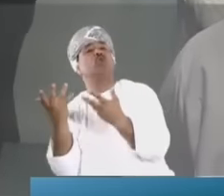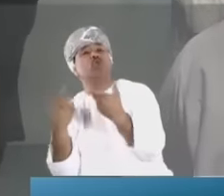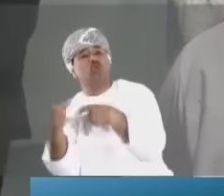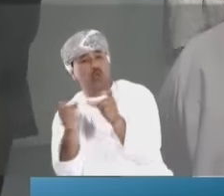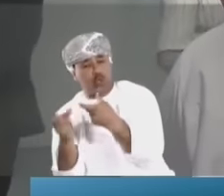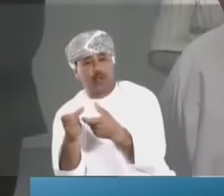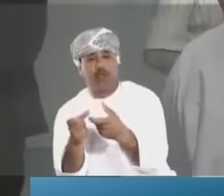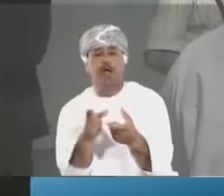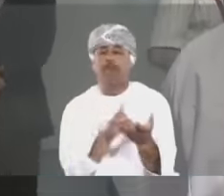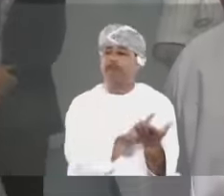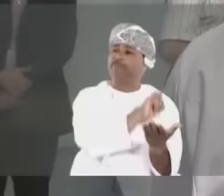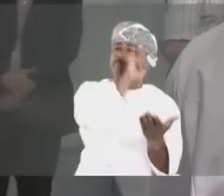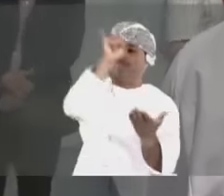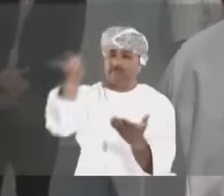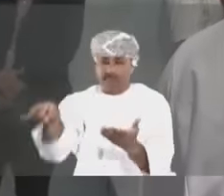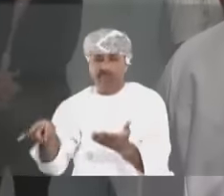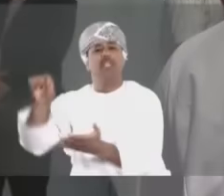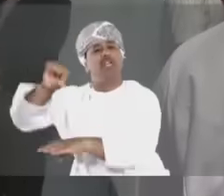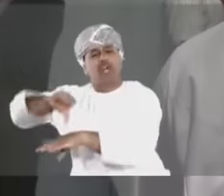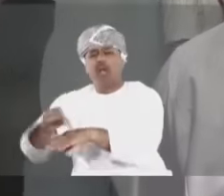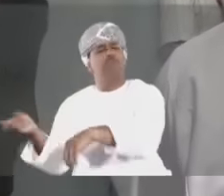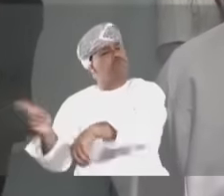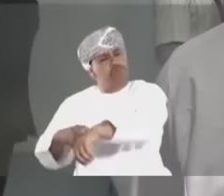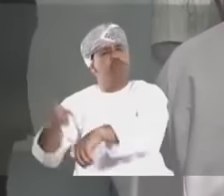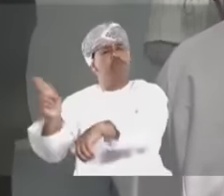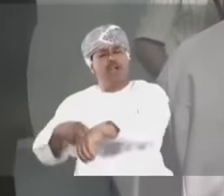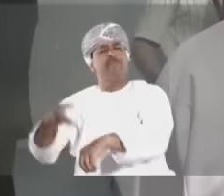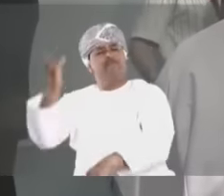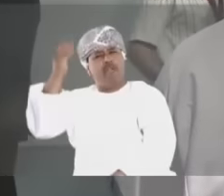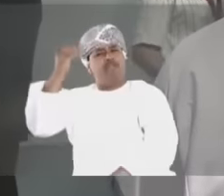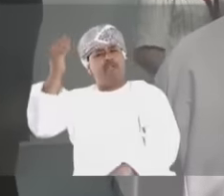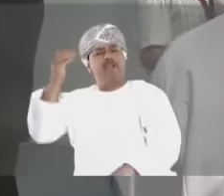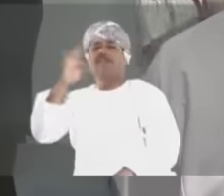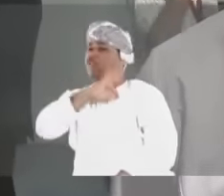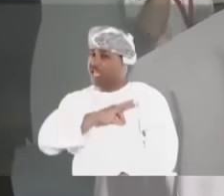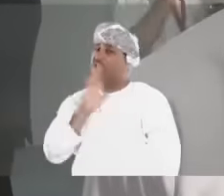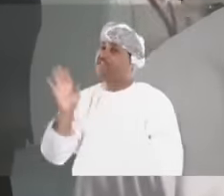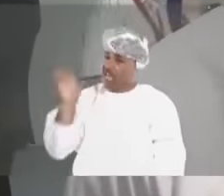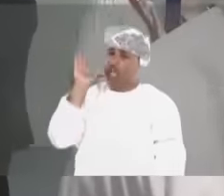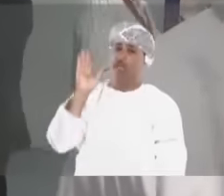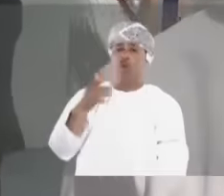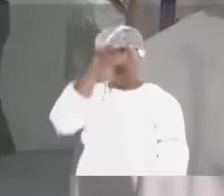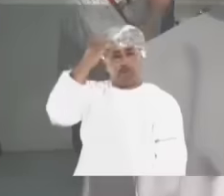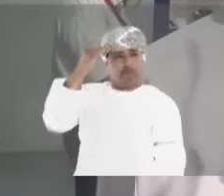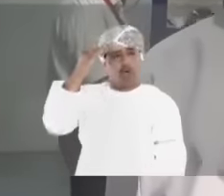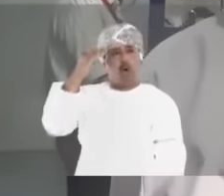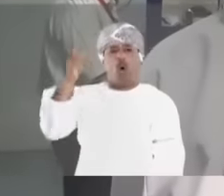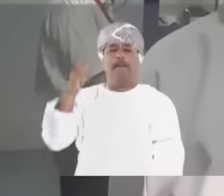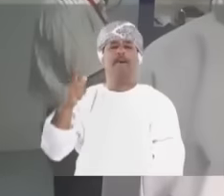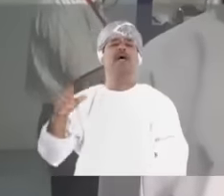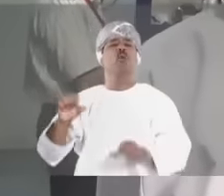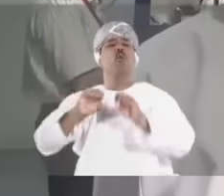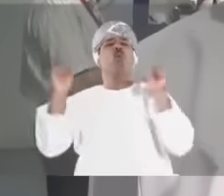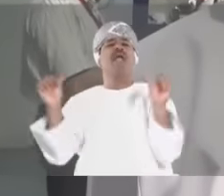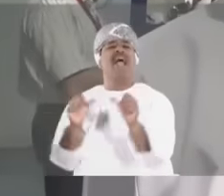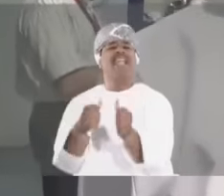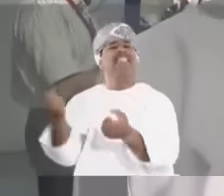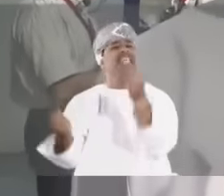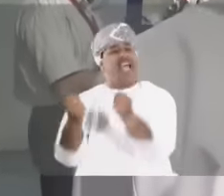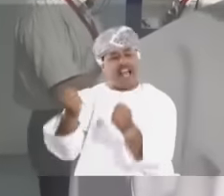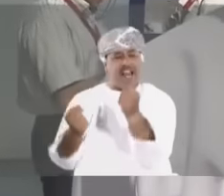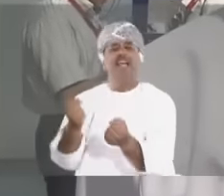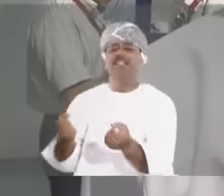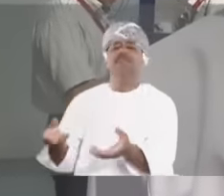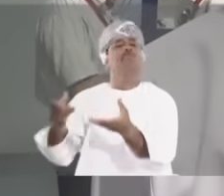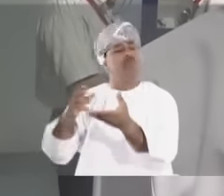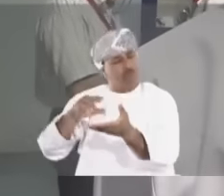وقمنا بزيارة إيران عدة مرات واستفدنا من الخبرات وحصلنا على وكالة سيارات من عندهم،